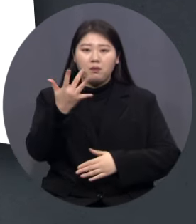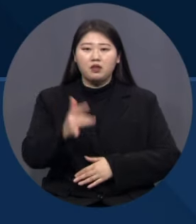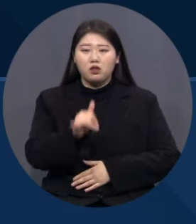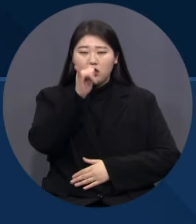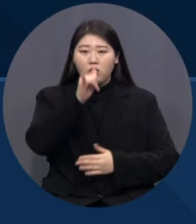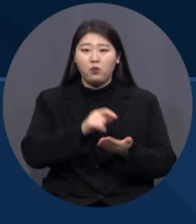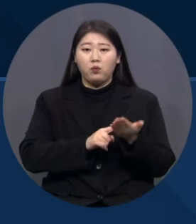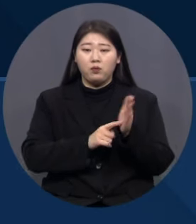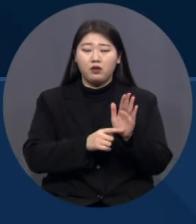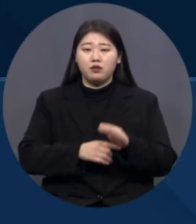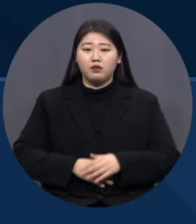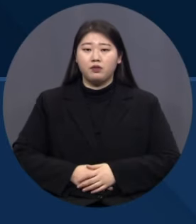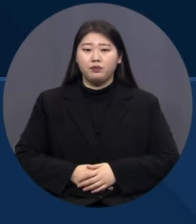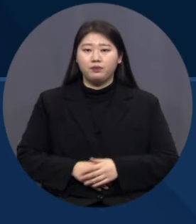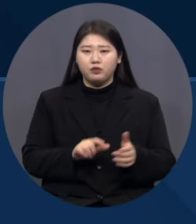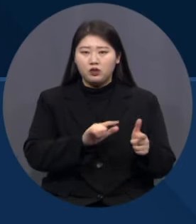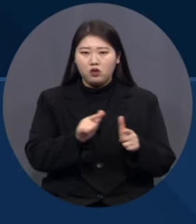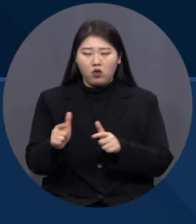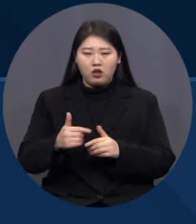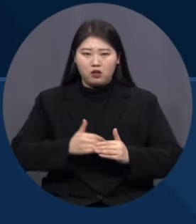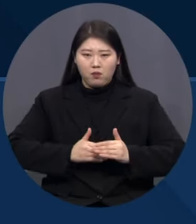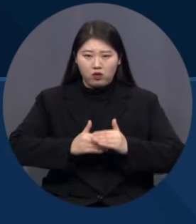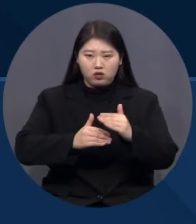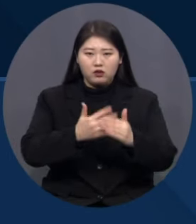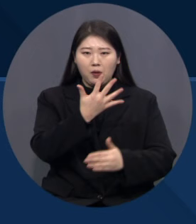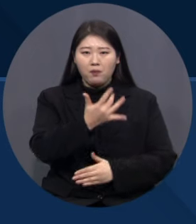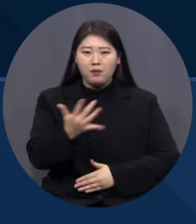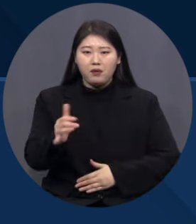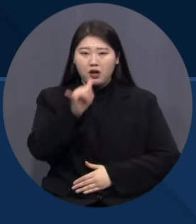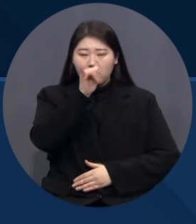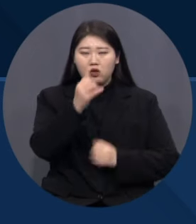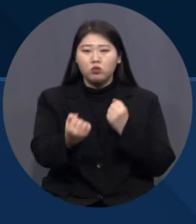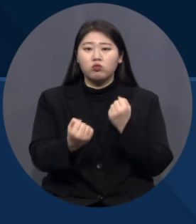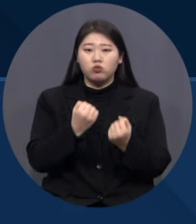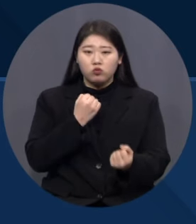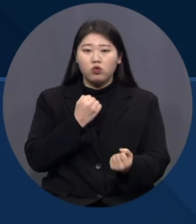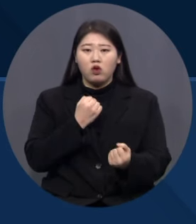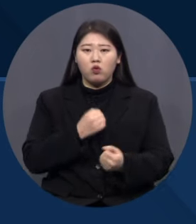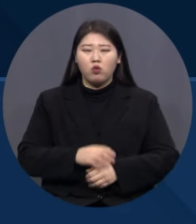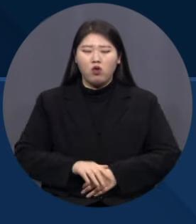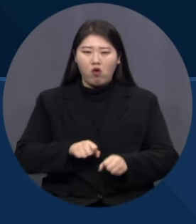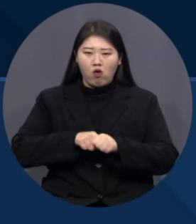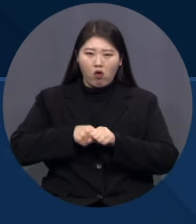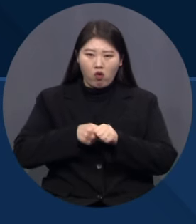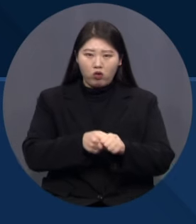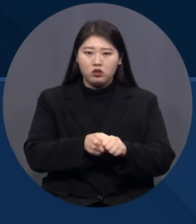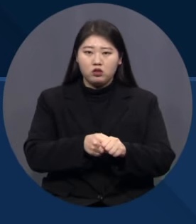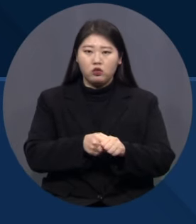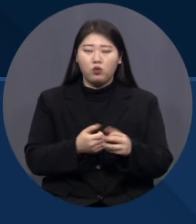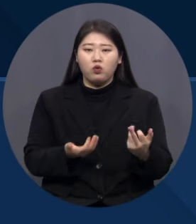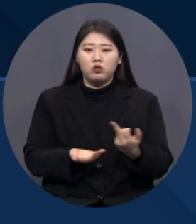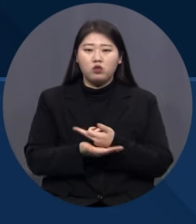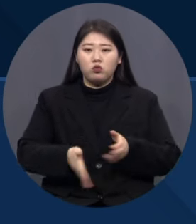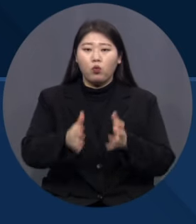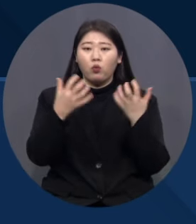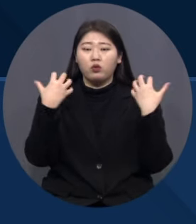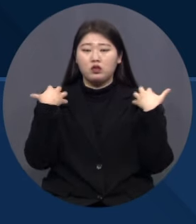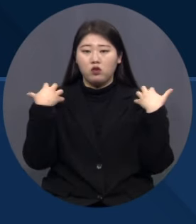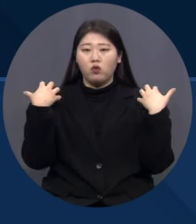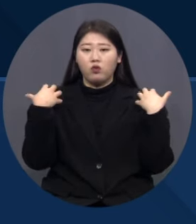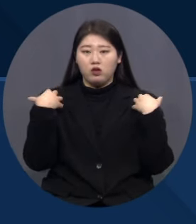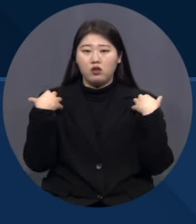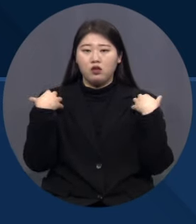판결했습니다 여러 가지 이제 절차적인 하자가 있음에도 불구하고 무리하게 제주도 가